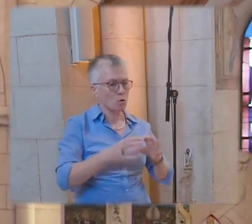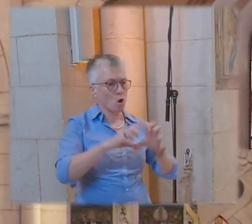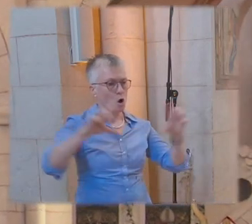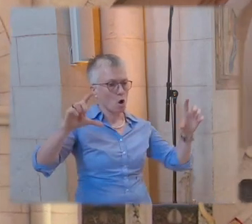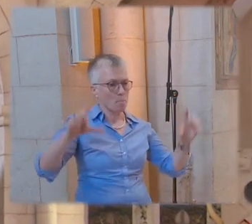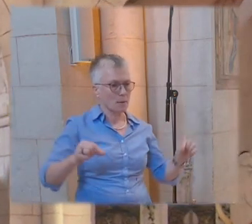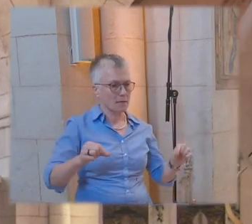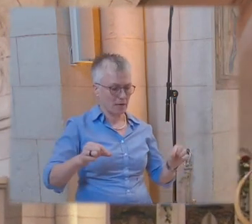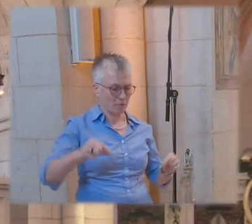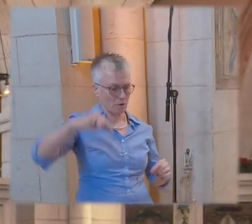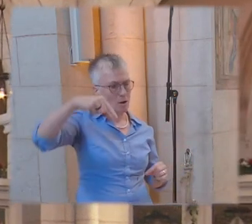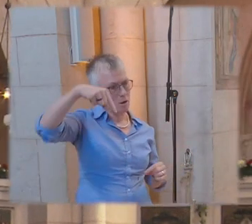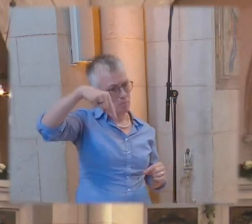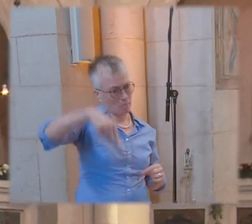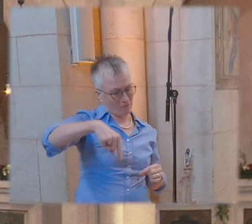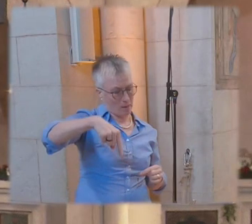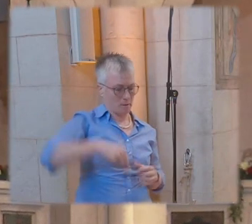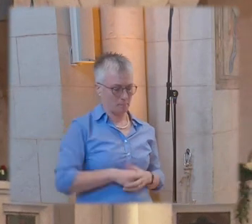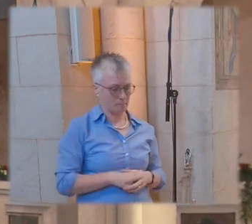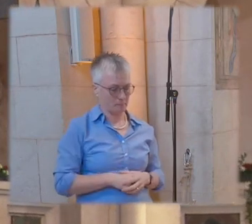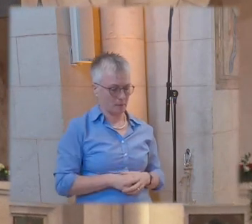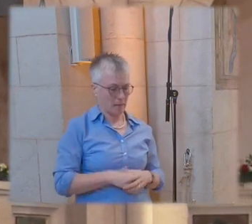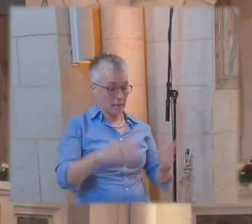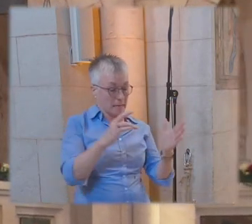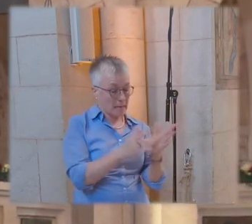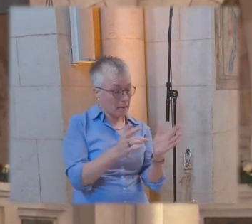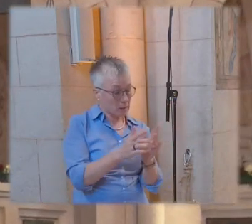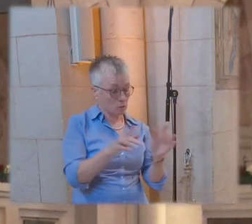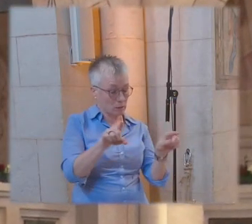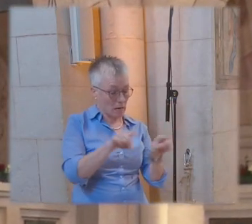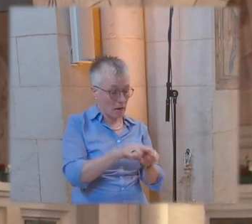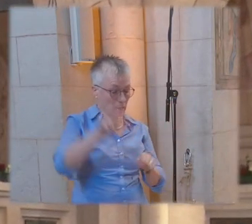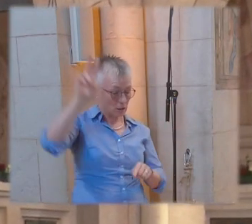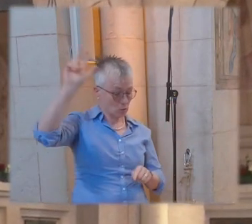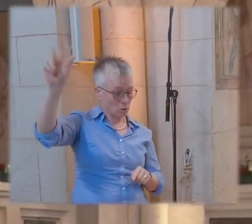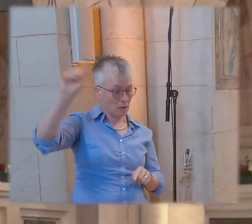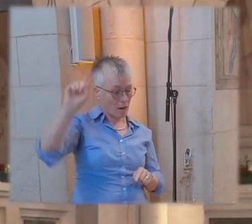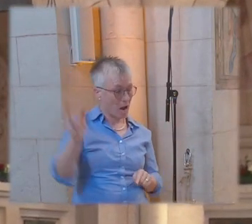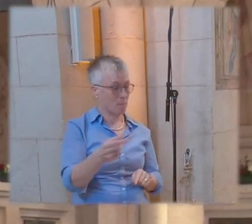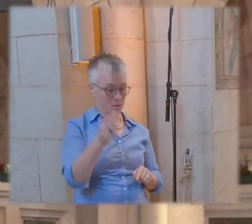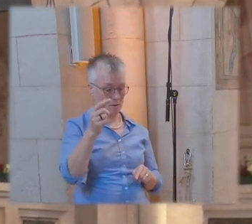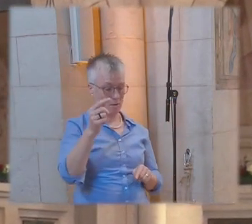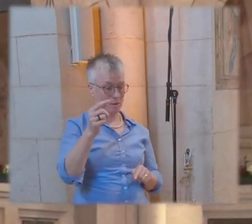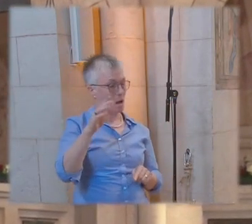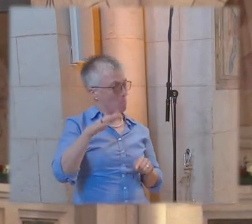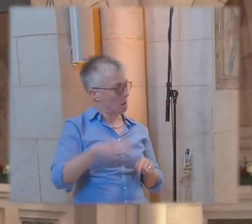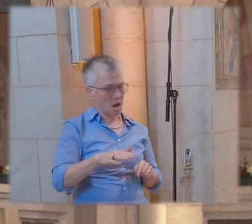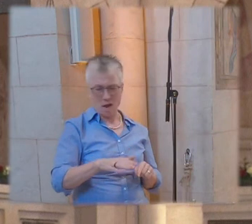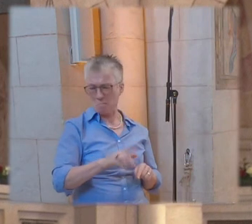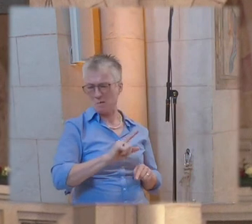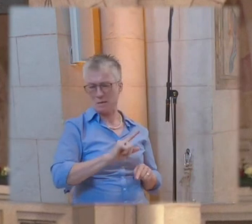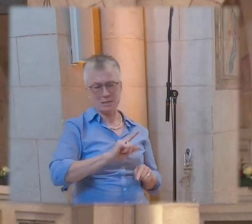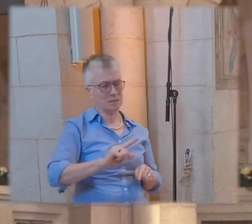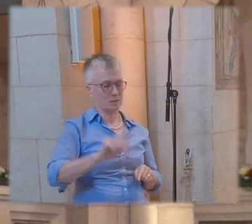apoštola Pavla Filipanům. Lesung aus dem Brief an die Philipper. Christus Jesus war Gott